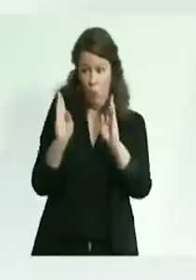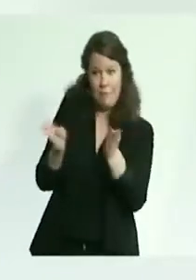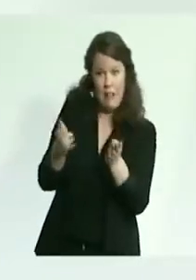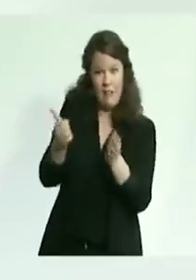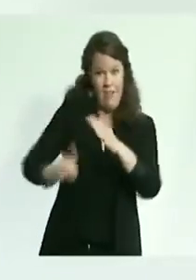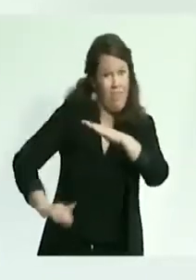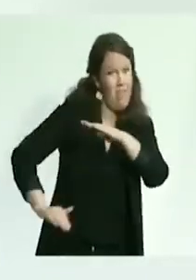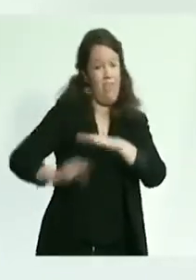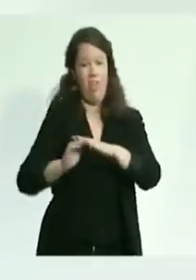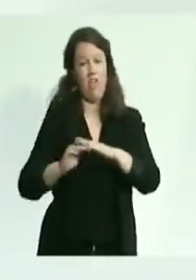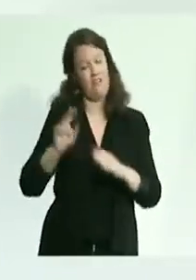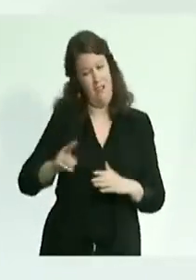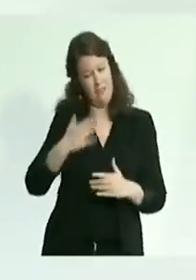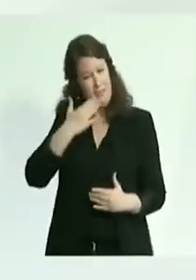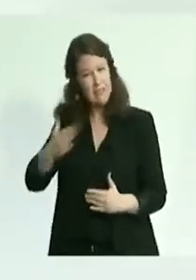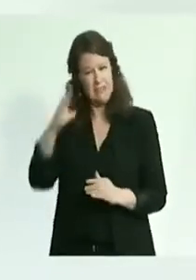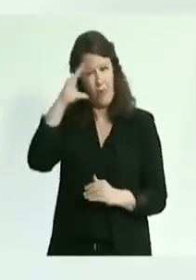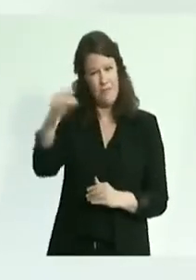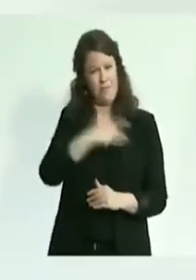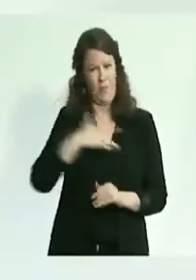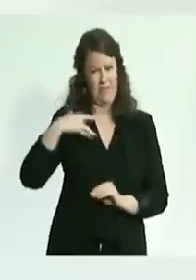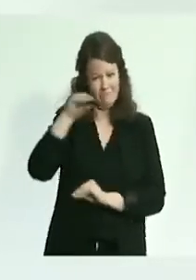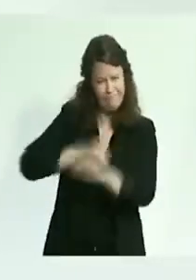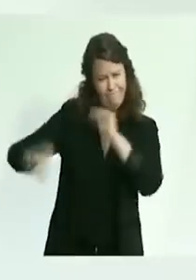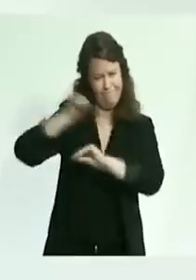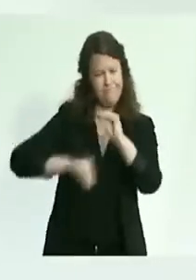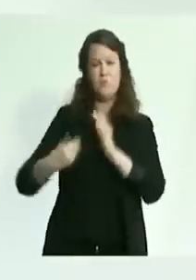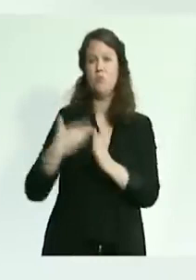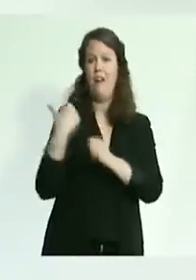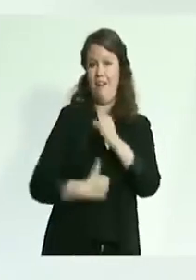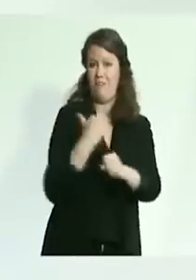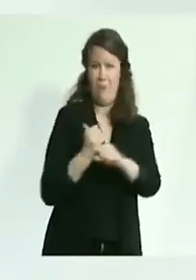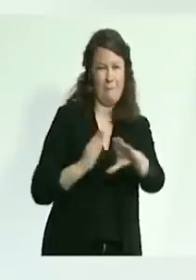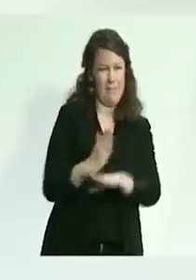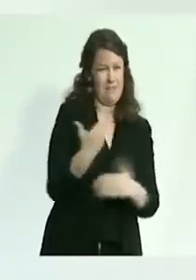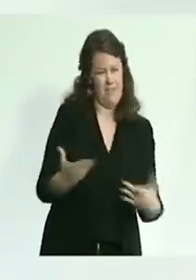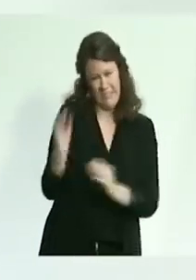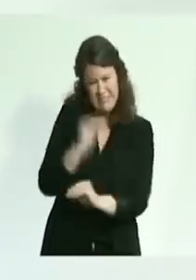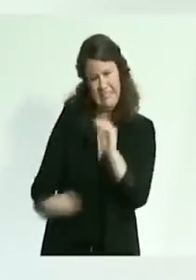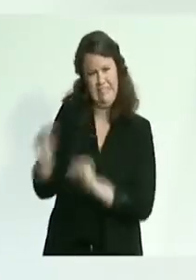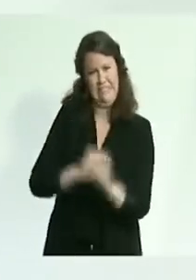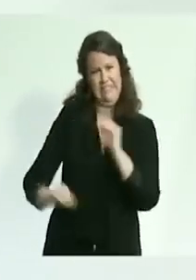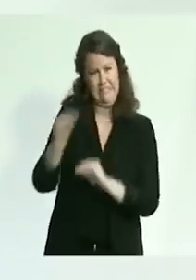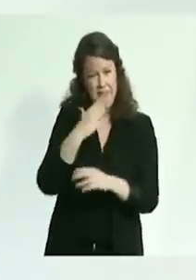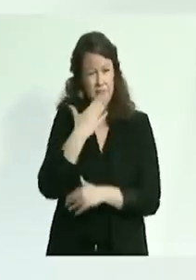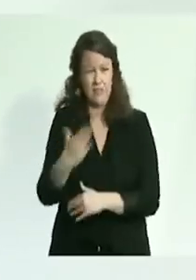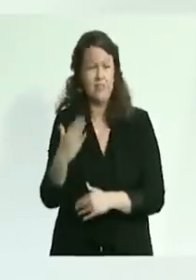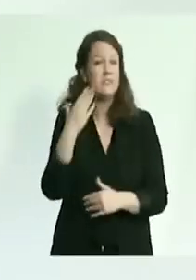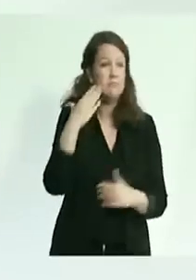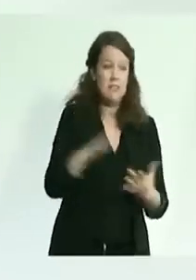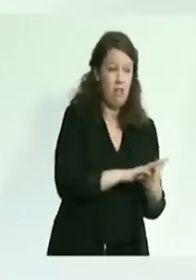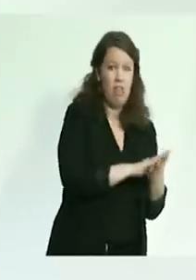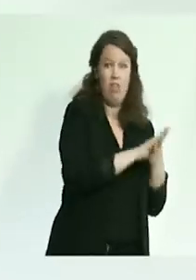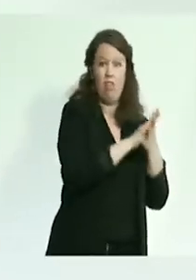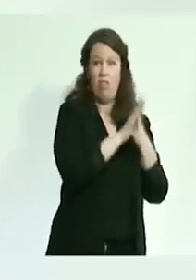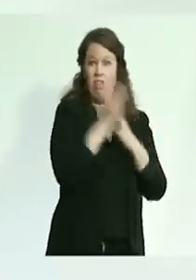déterminée et sans faille depuis plus d'1 an désormais. Et plus cette capacité à soigner peut être mise en difficulté quand le virus